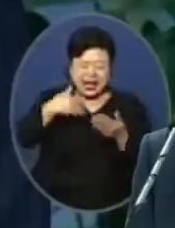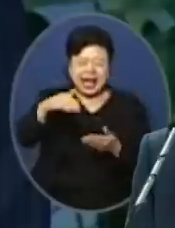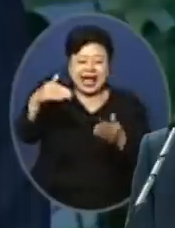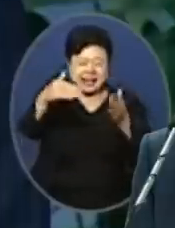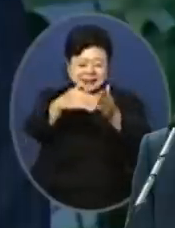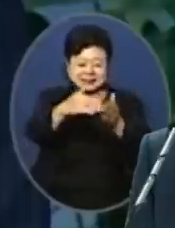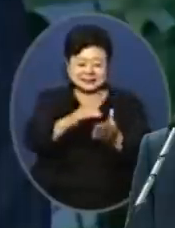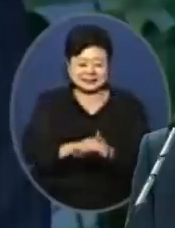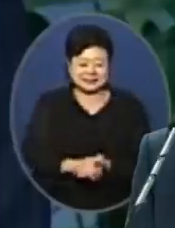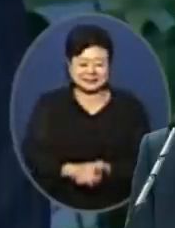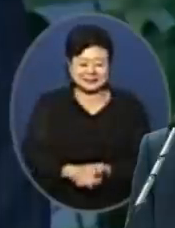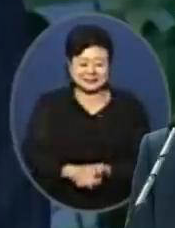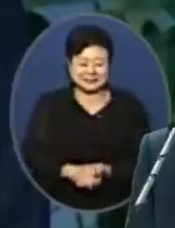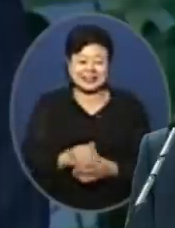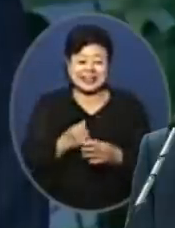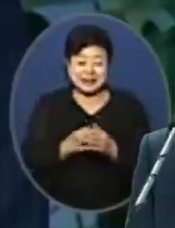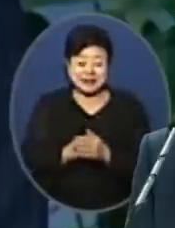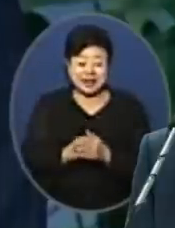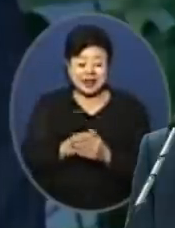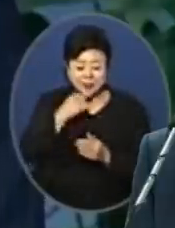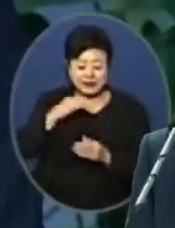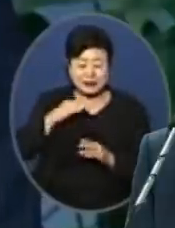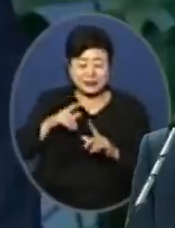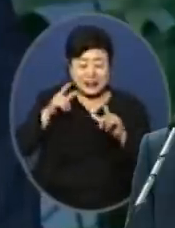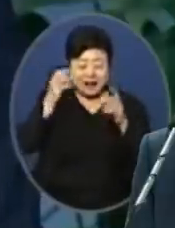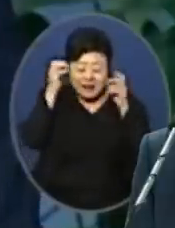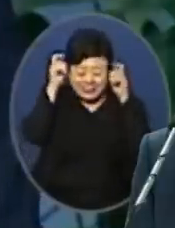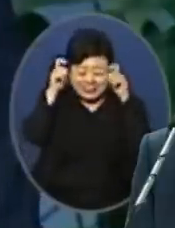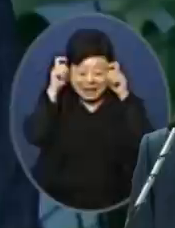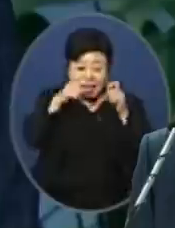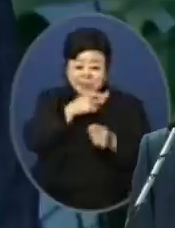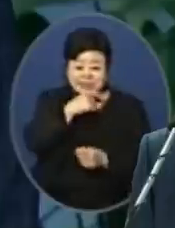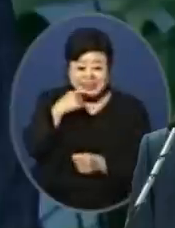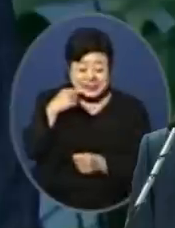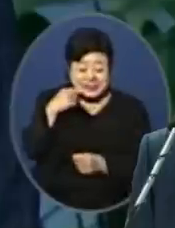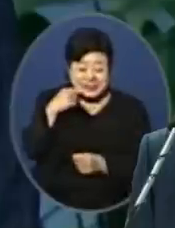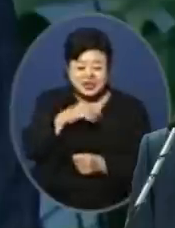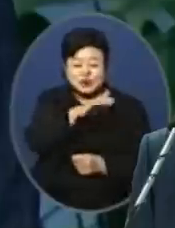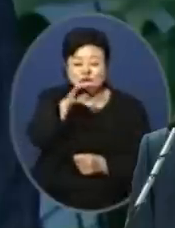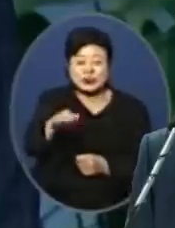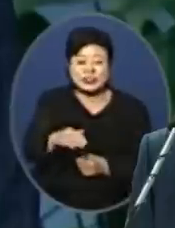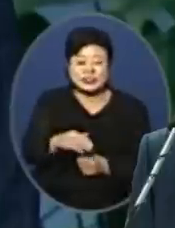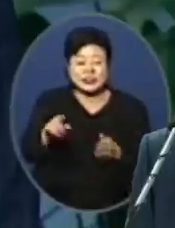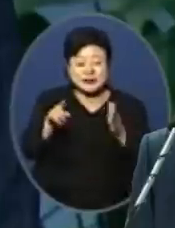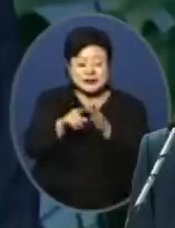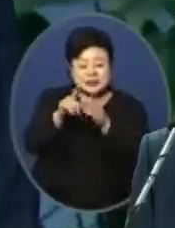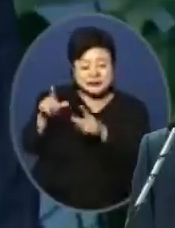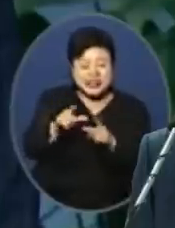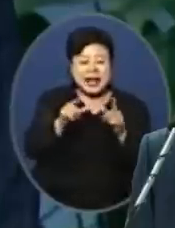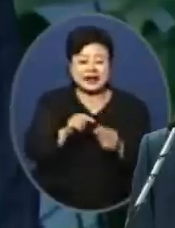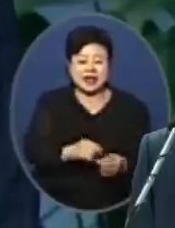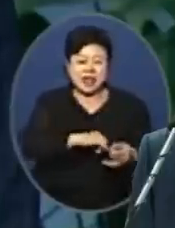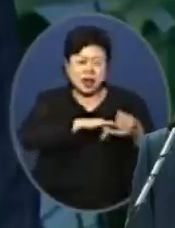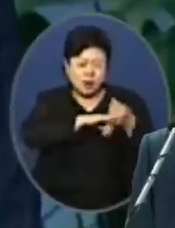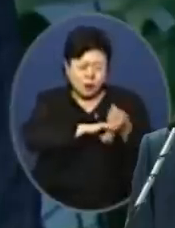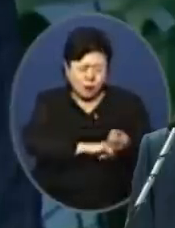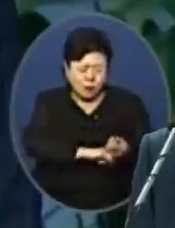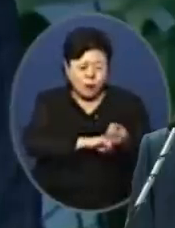것입니다. 그러므로 유월절 어린 양의 피는 우리 신앙생활에